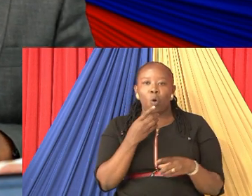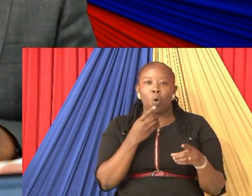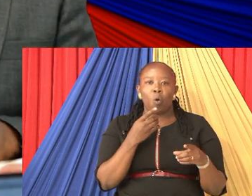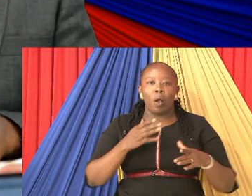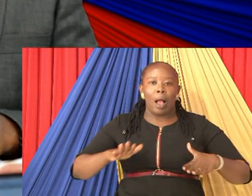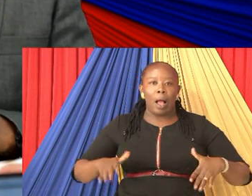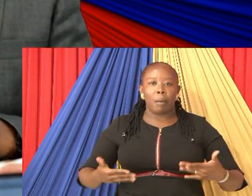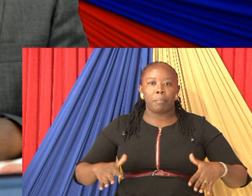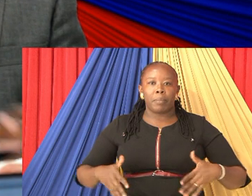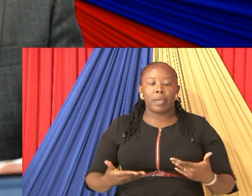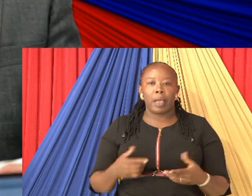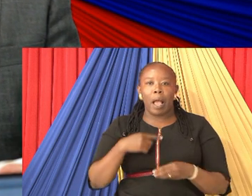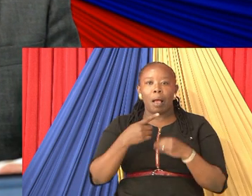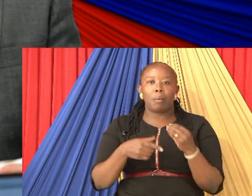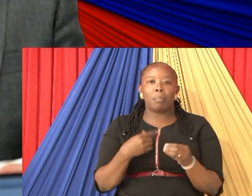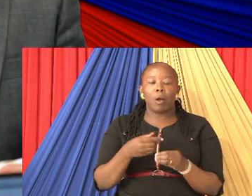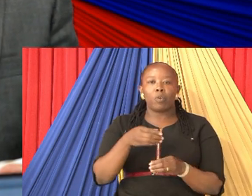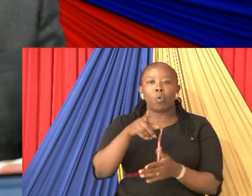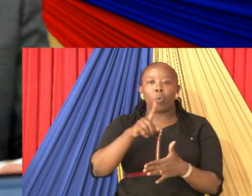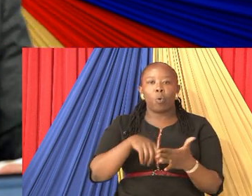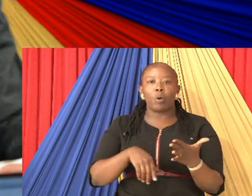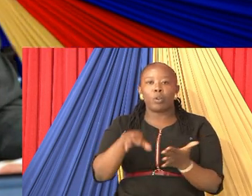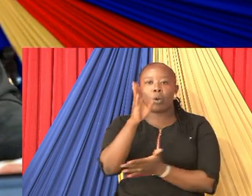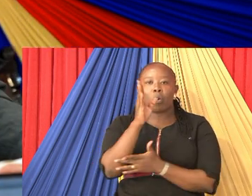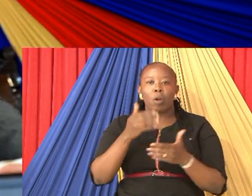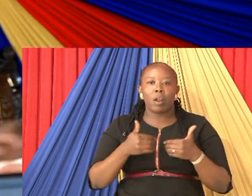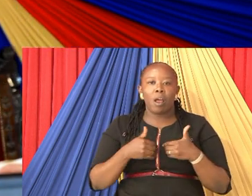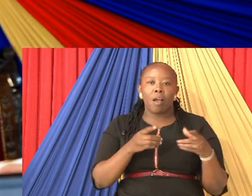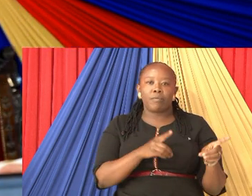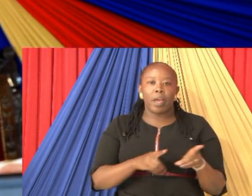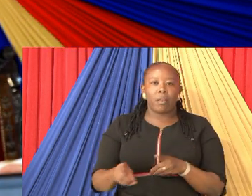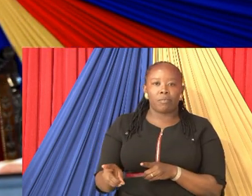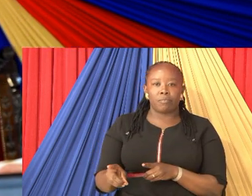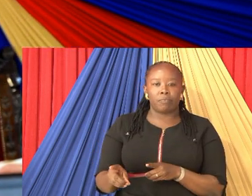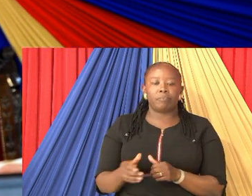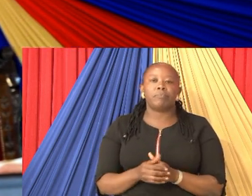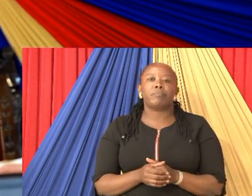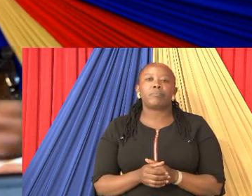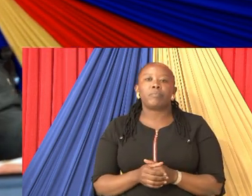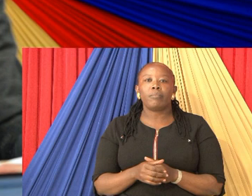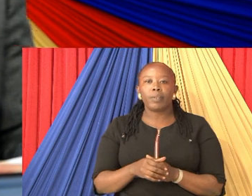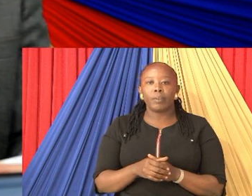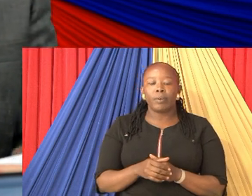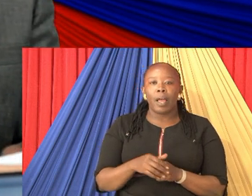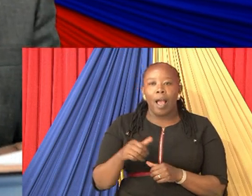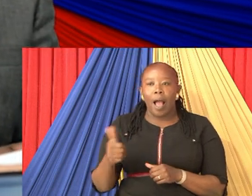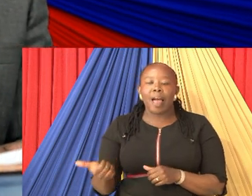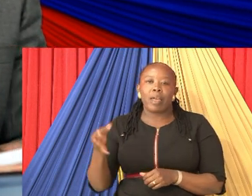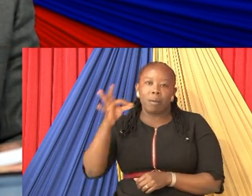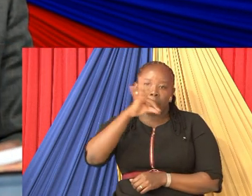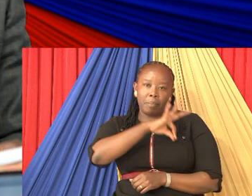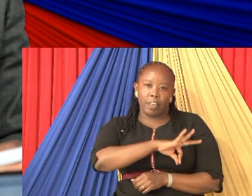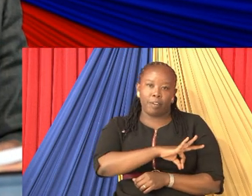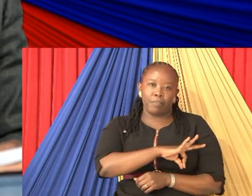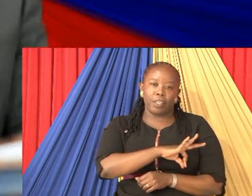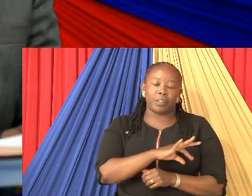ambayo Mungu ameyatenda. Jambo lingine ambao huja katika maisha yetu ama